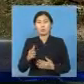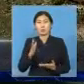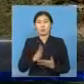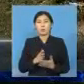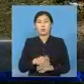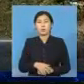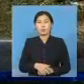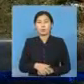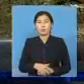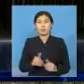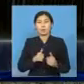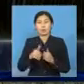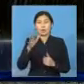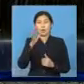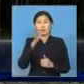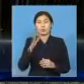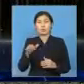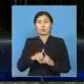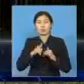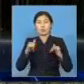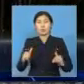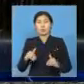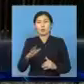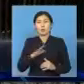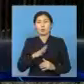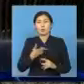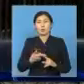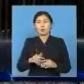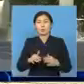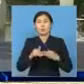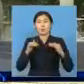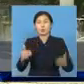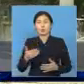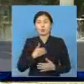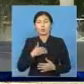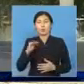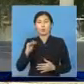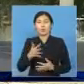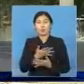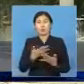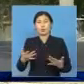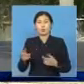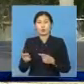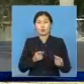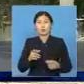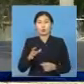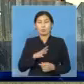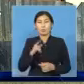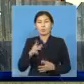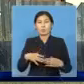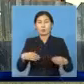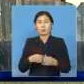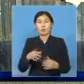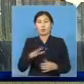төлі бар. Алдағы уақытта тұқымын асылдандырып, әлі де отарын еселемек. Кәсіптің бірнеше түрін игеріп жүрген бұл